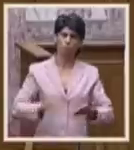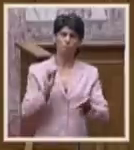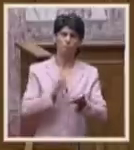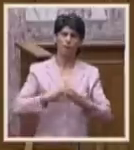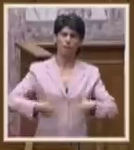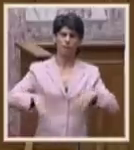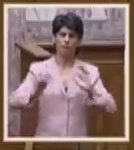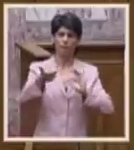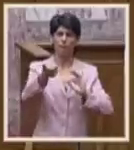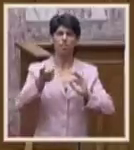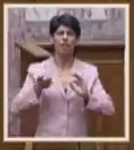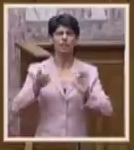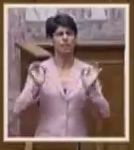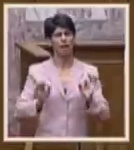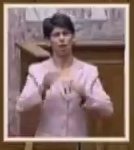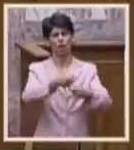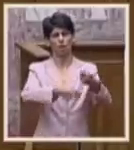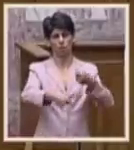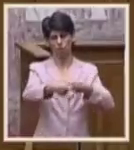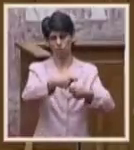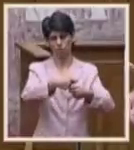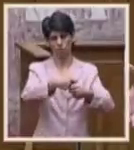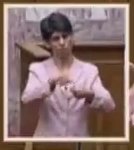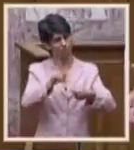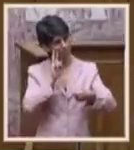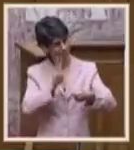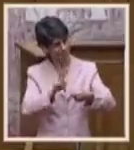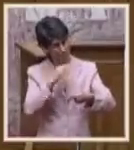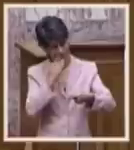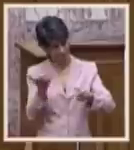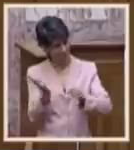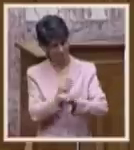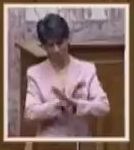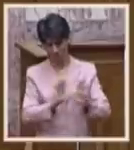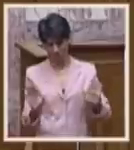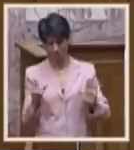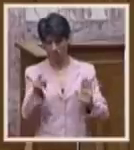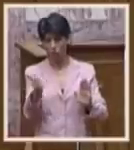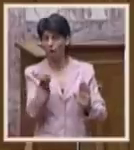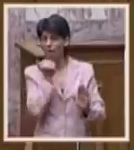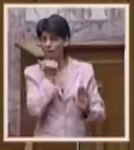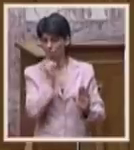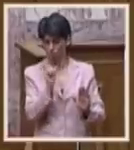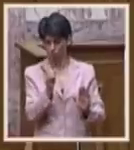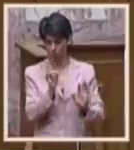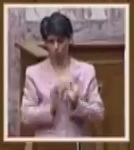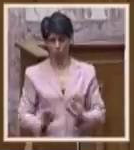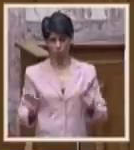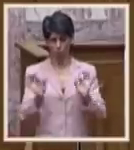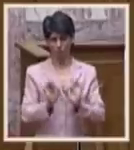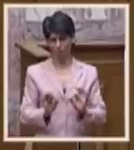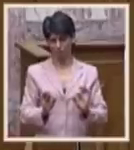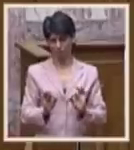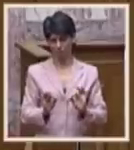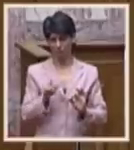να δανείζεται και πάλι κανονικά. Αυτό φαίνεται δεν είναι εφικτό. Ήταν μια λάθος πρόβλεψη.